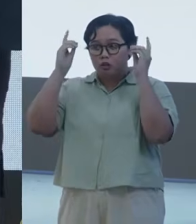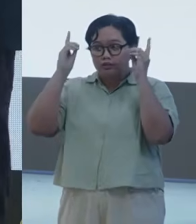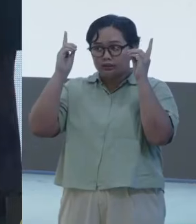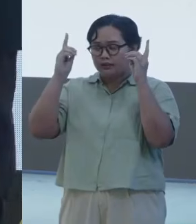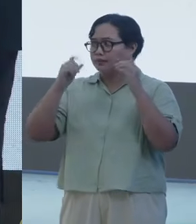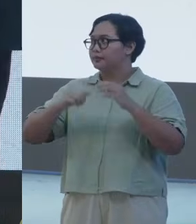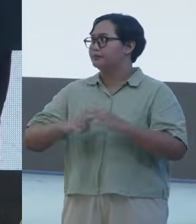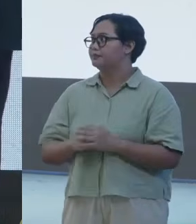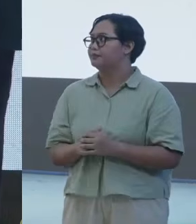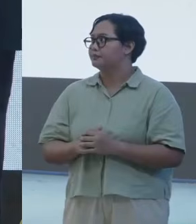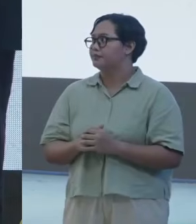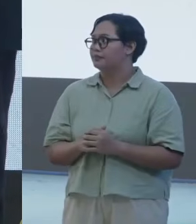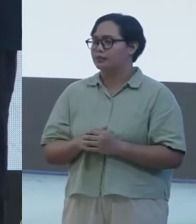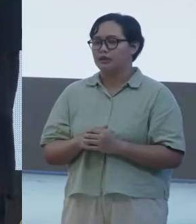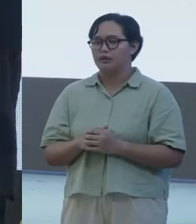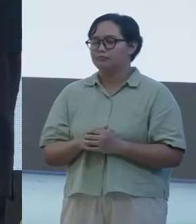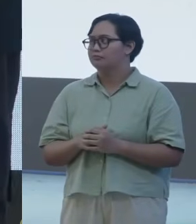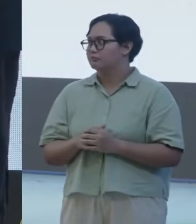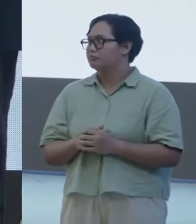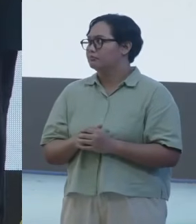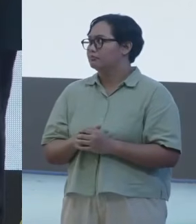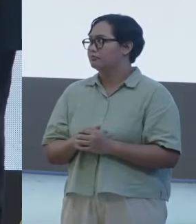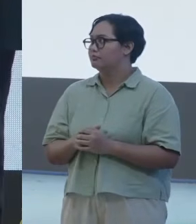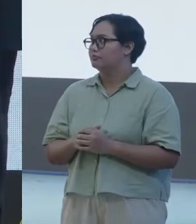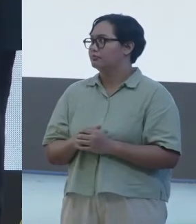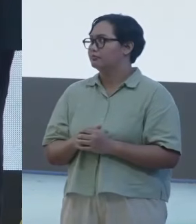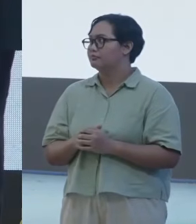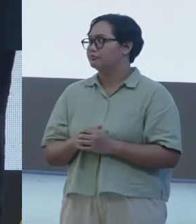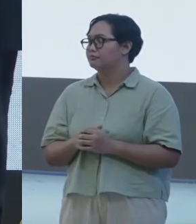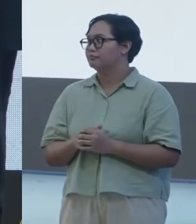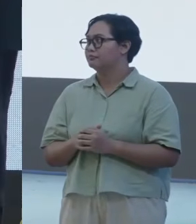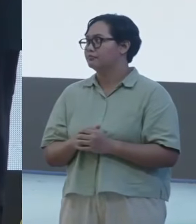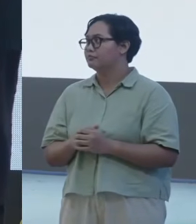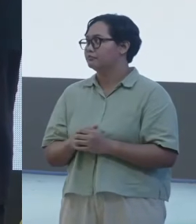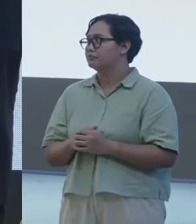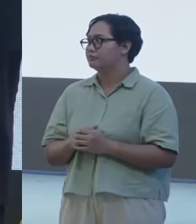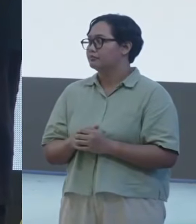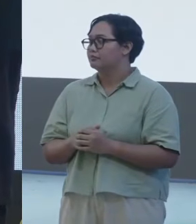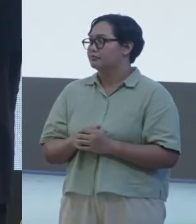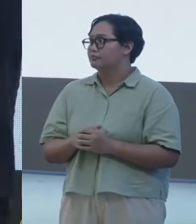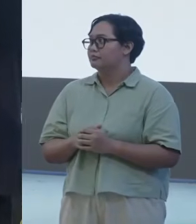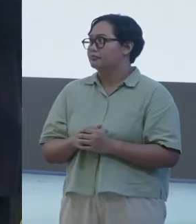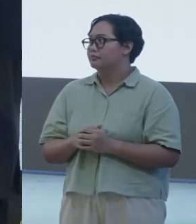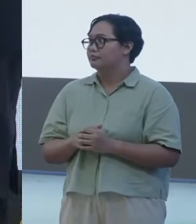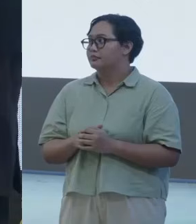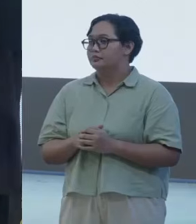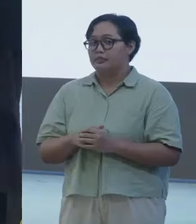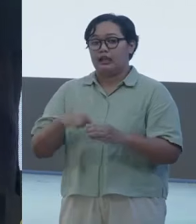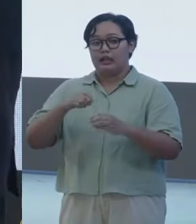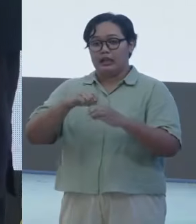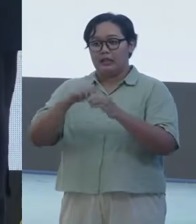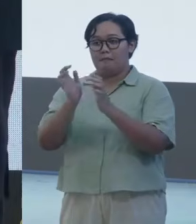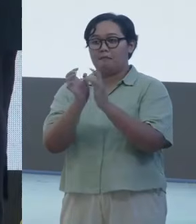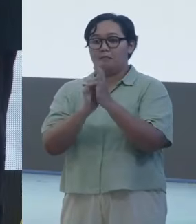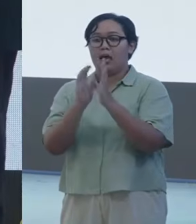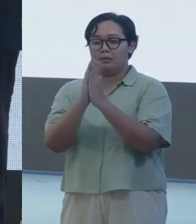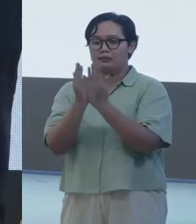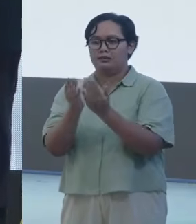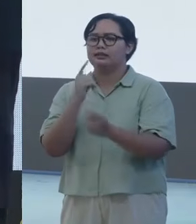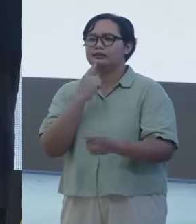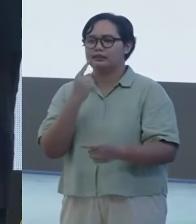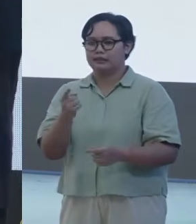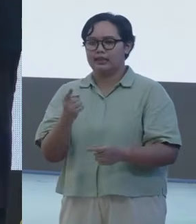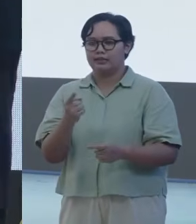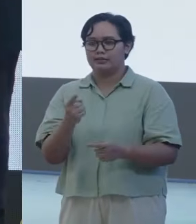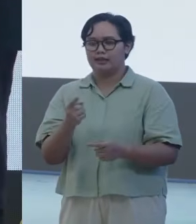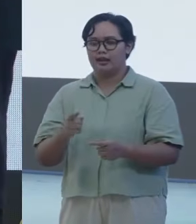election, hindi na kailangan ng evangelism. No? Hindi po. Pero nasa Biblia po mahirap na hindi